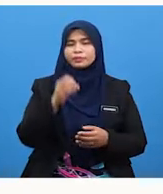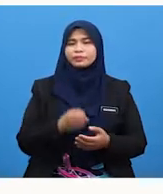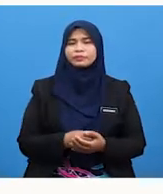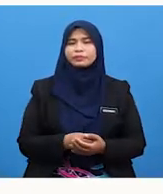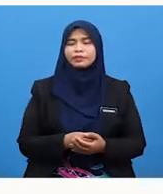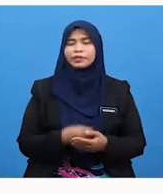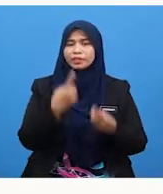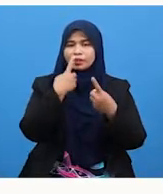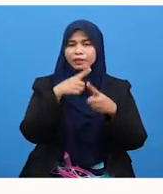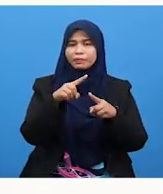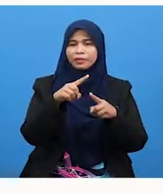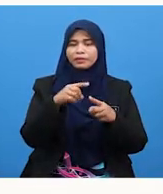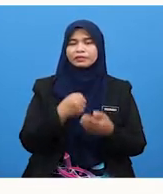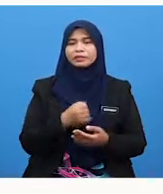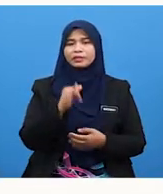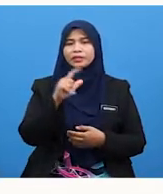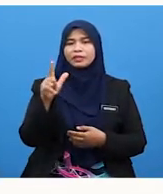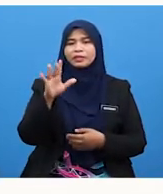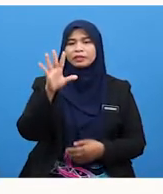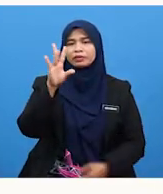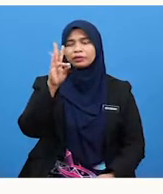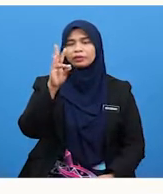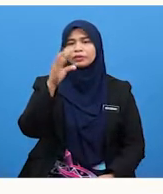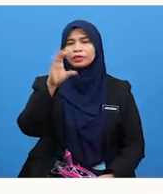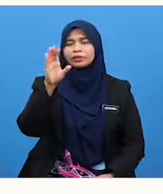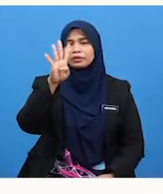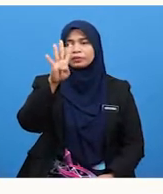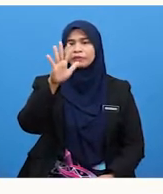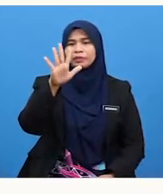sifar. Jawapannya adalah